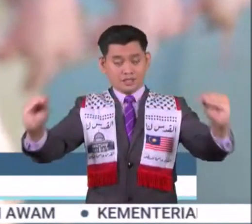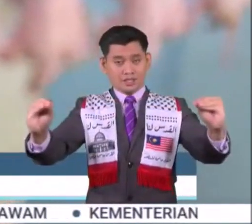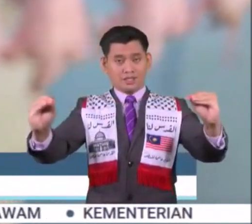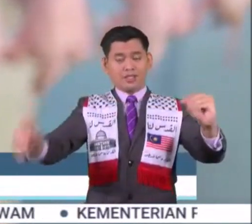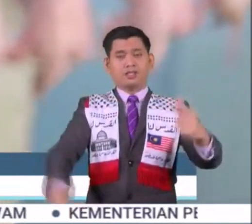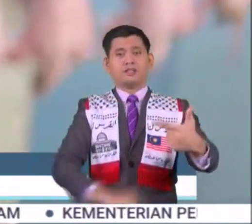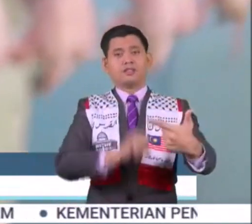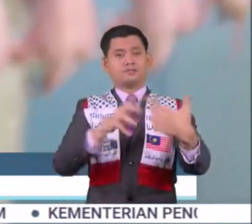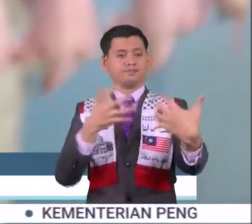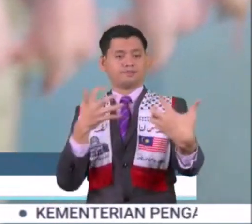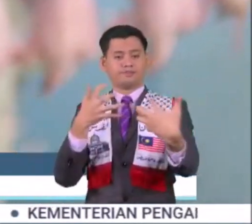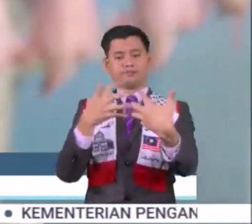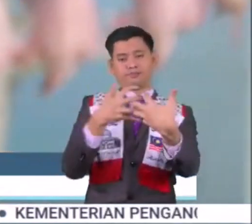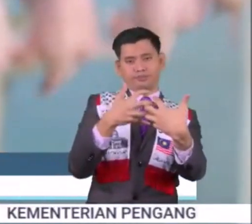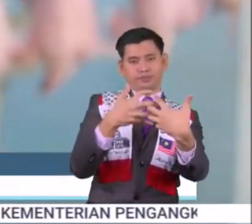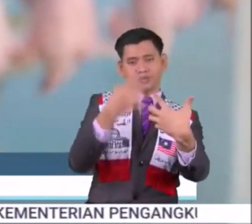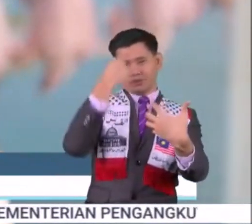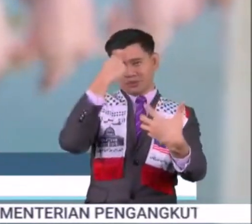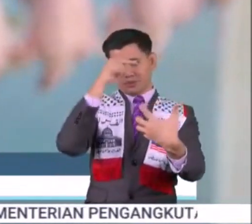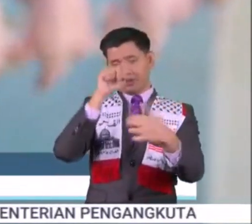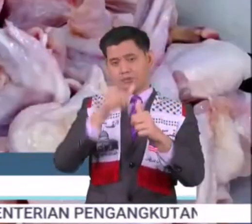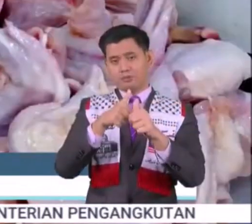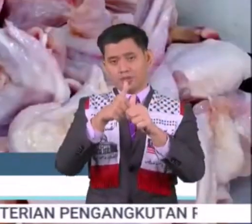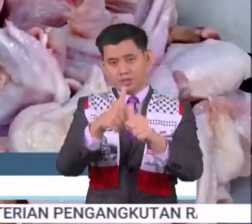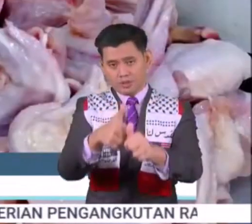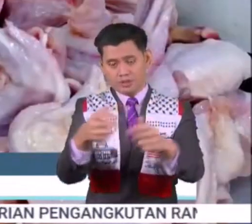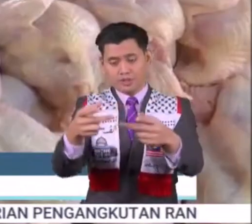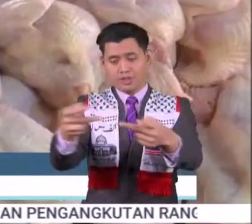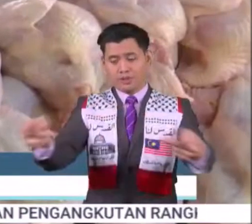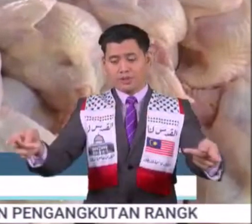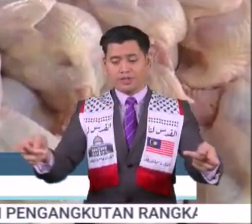mitigasi bersasar mengikut kawasan.